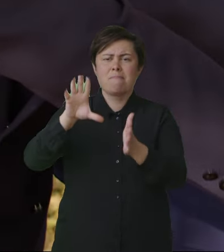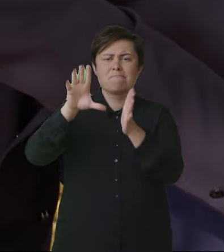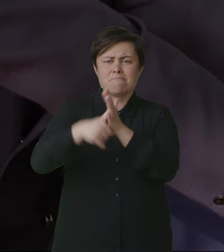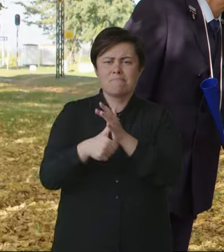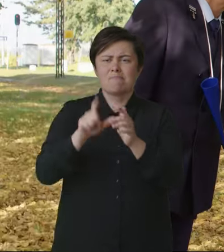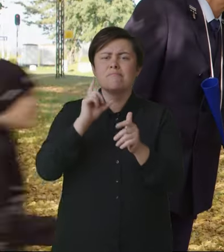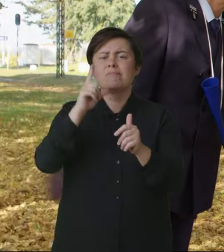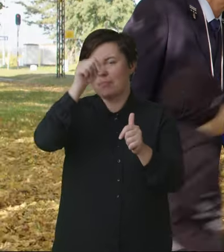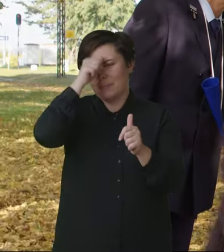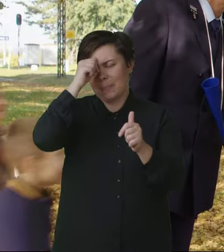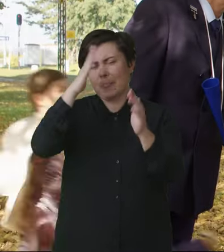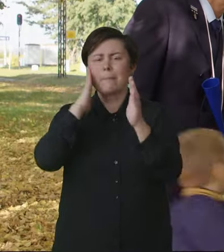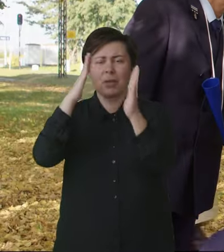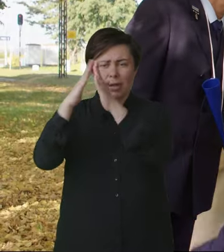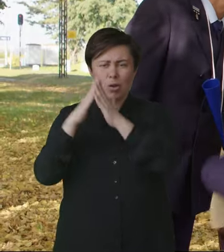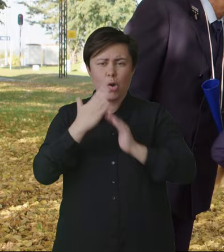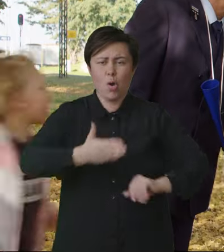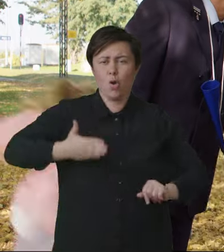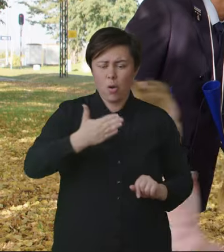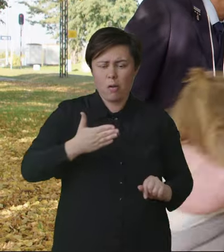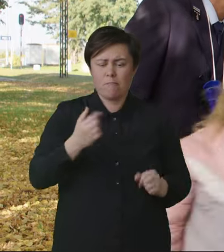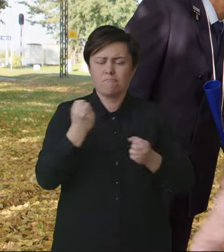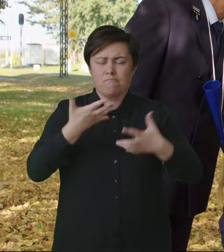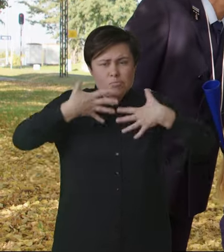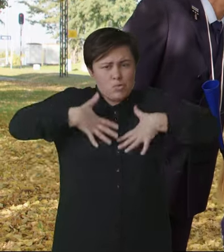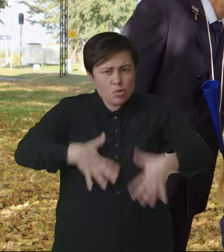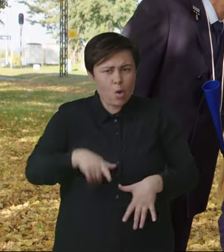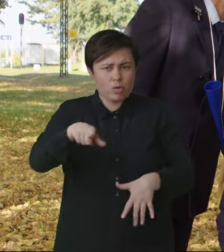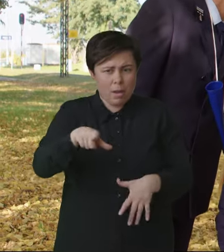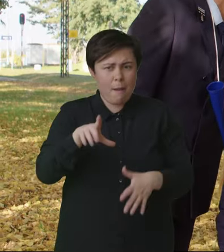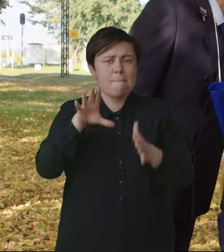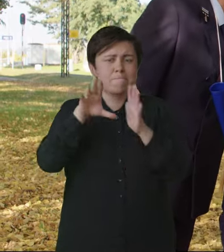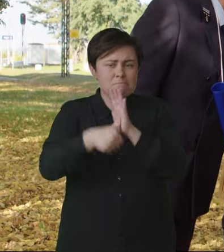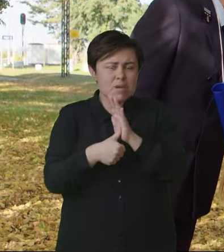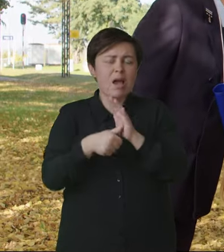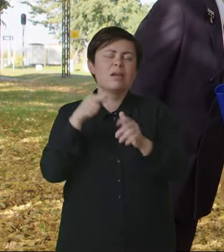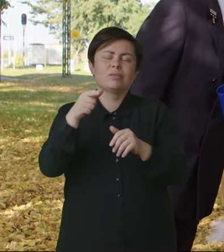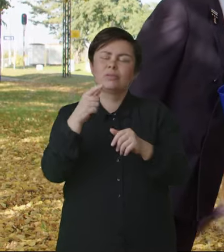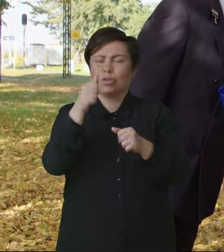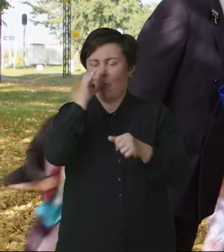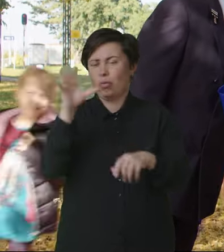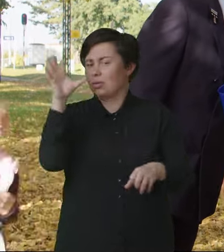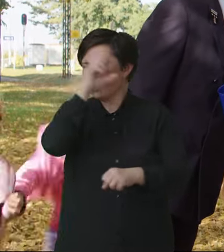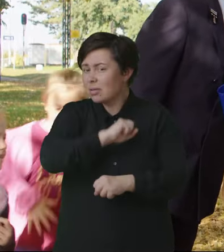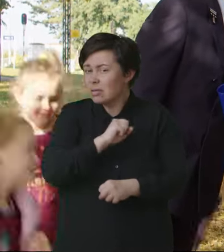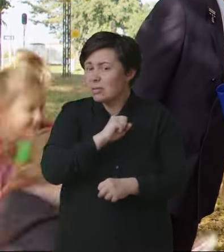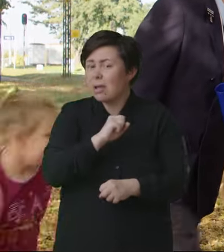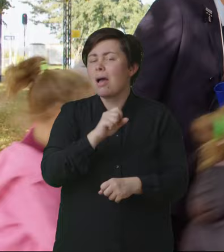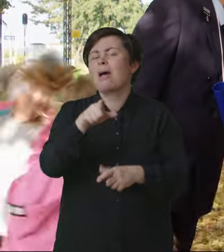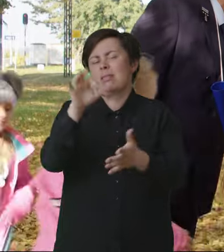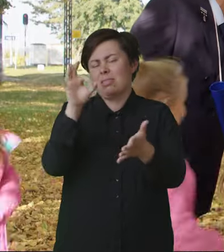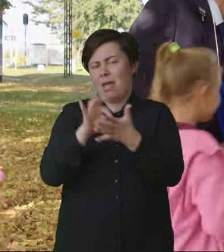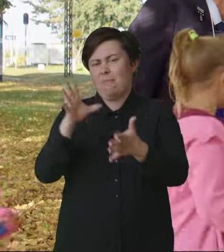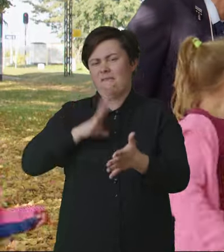osiedla kolejarskiego. Jest to tożsamość miejscowości, której nie sposób zapomnieć, a bez wątpienia warto